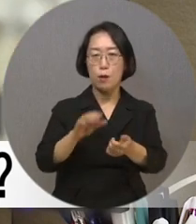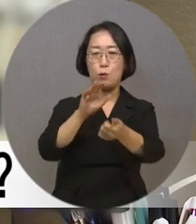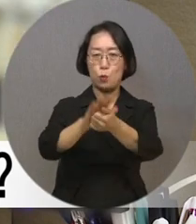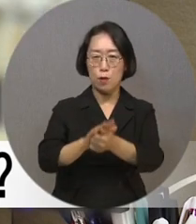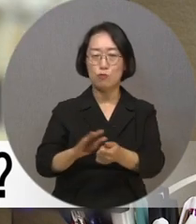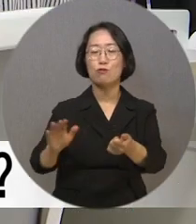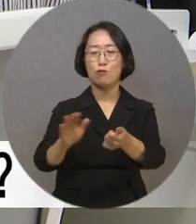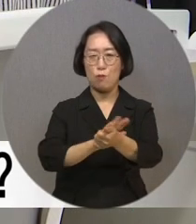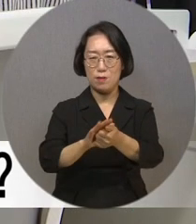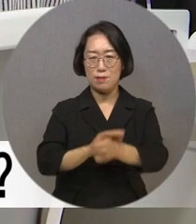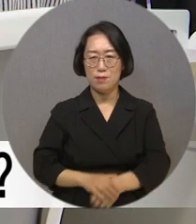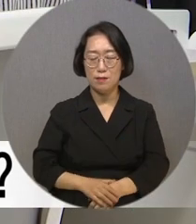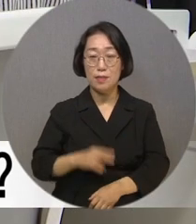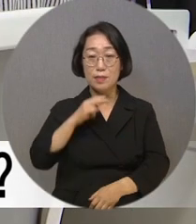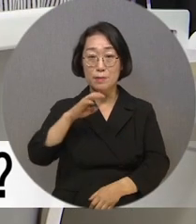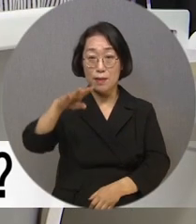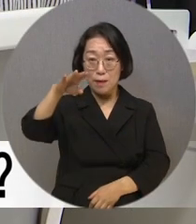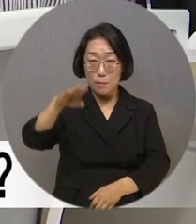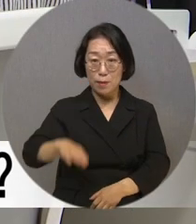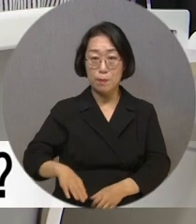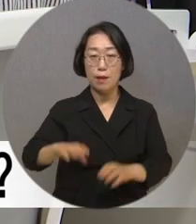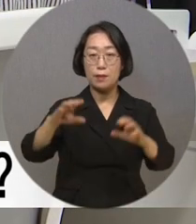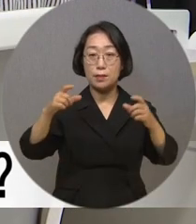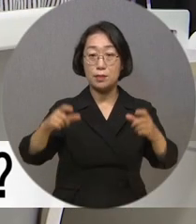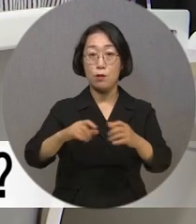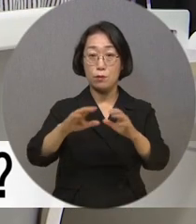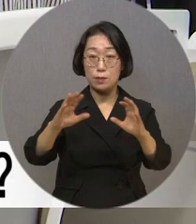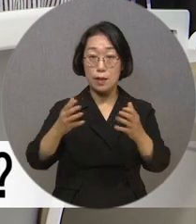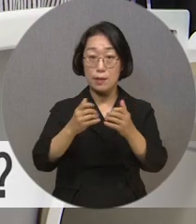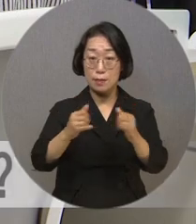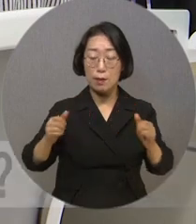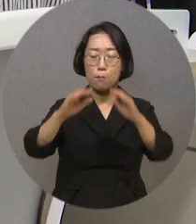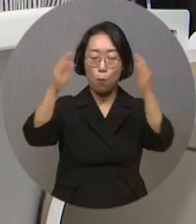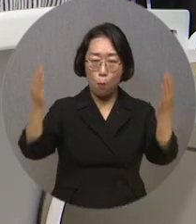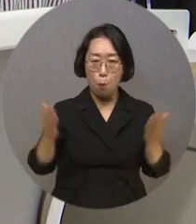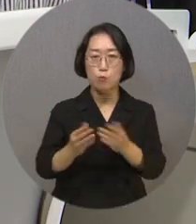해당 서비스는 만 24세 이하 국민이라면 누구나 이용할 수 있습니다.